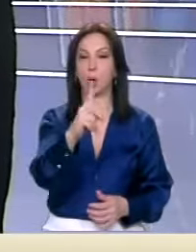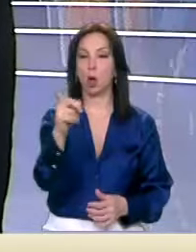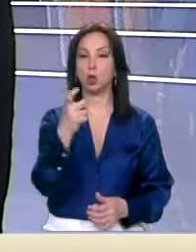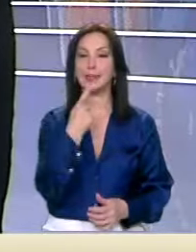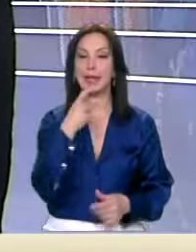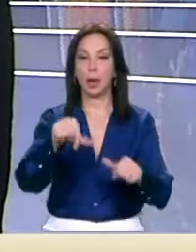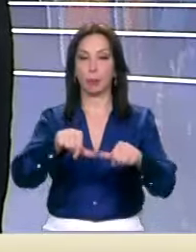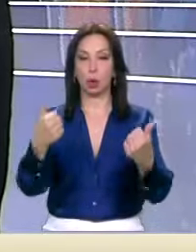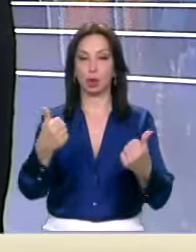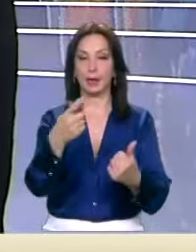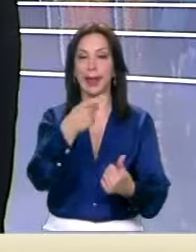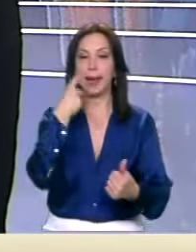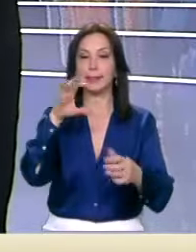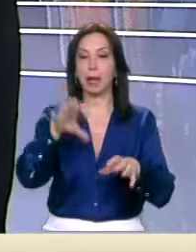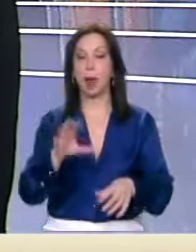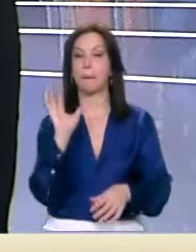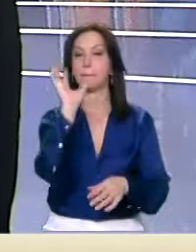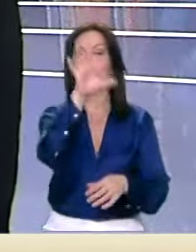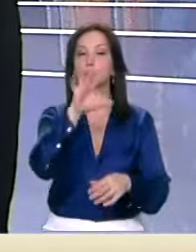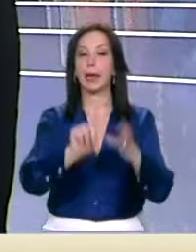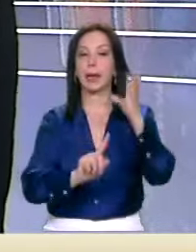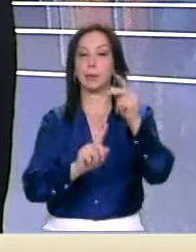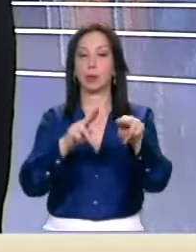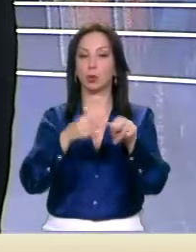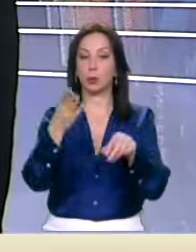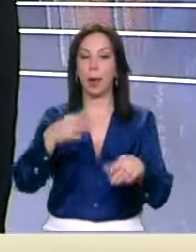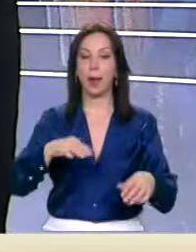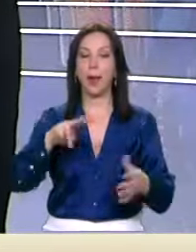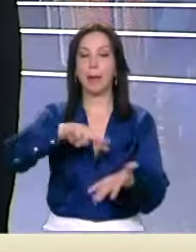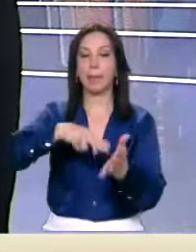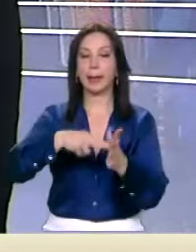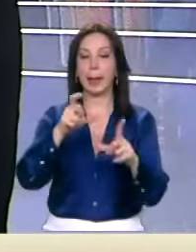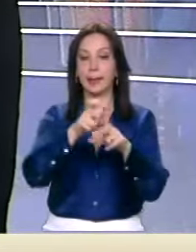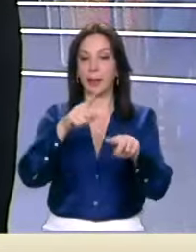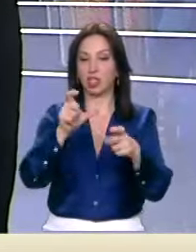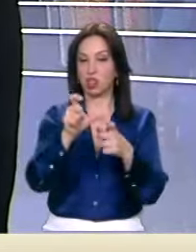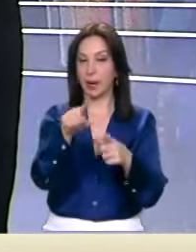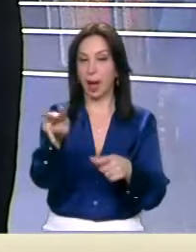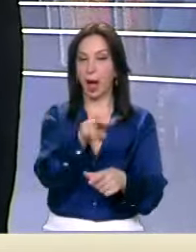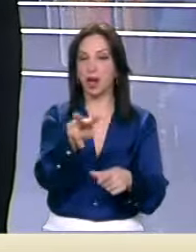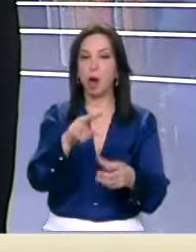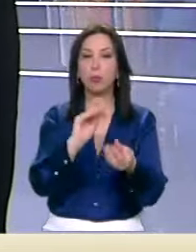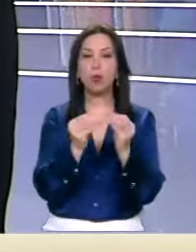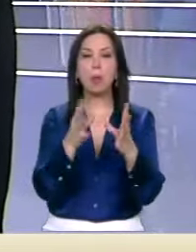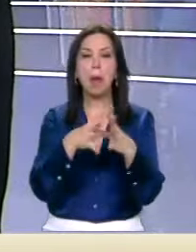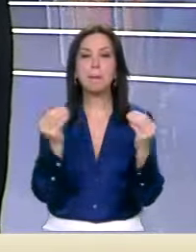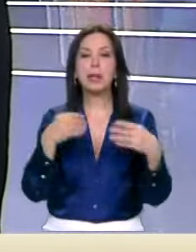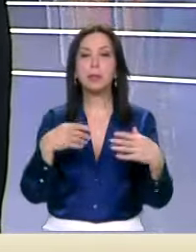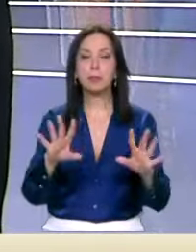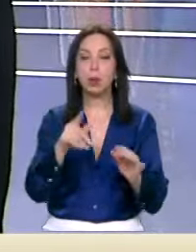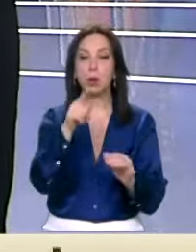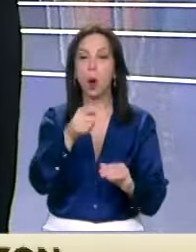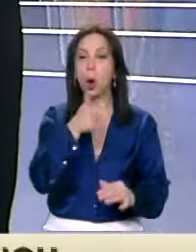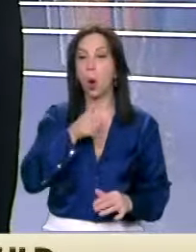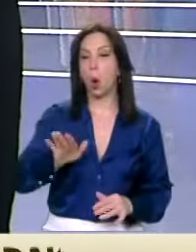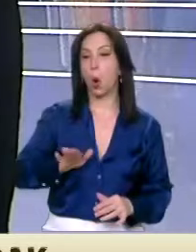2019 yılında boşanan eski basketbolcu İbrahim Kutluay ve manken Demet Şener arasında sular durulmuyor efendim. Çiftin oğlu